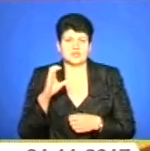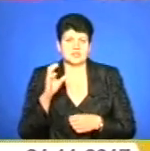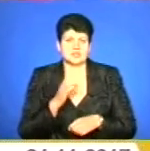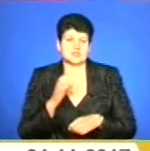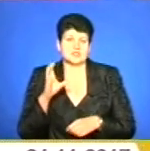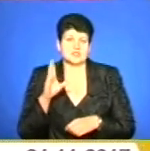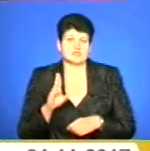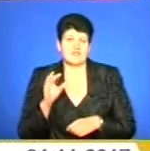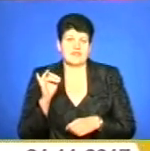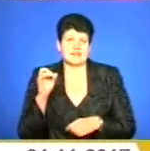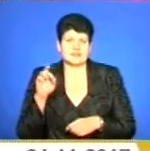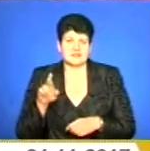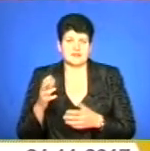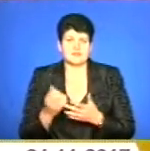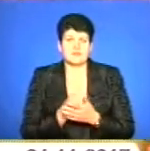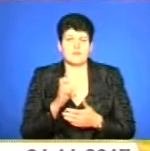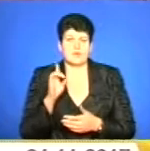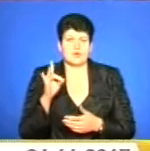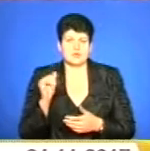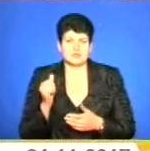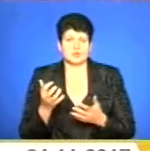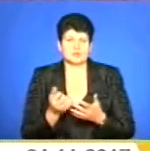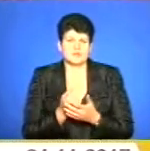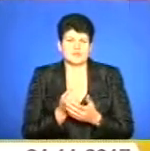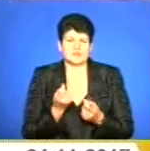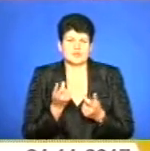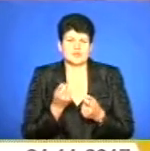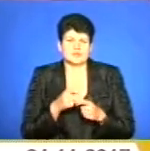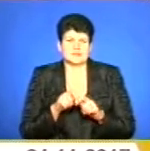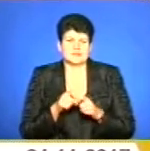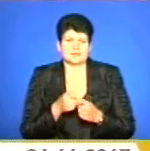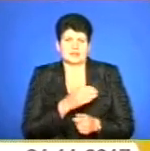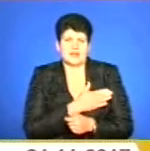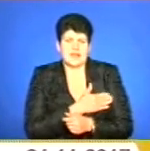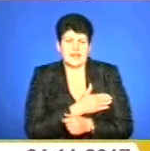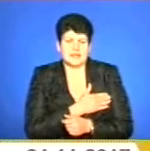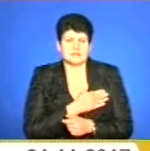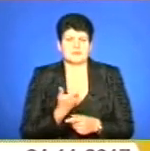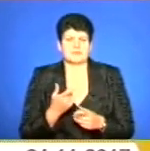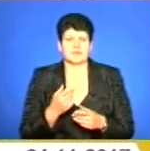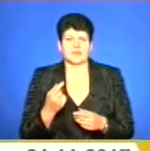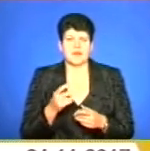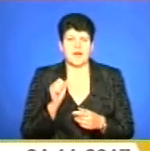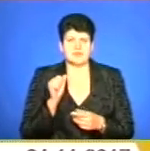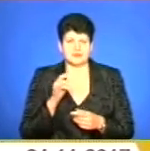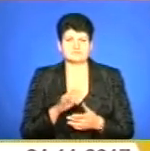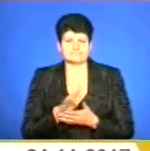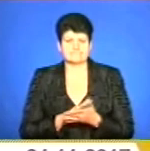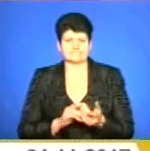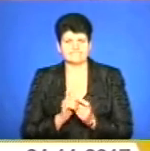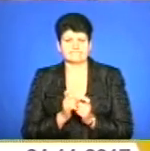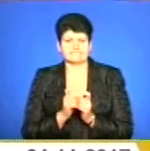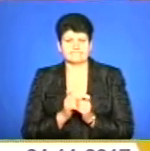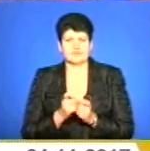Тим самим здобув бронзу. Отримавши незначне ушкодження ліктя в першому поєдинку з американцем, Андрій продовжив боротьбу і у